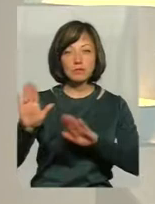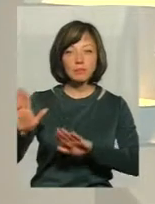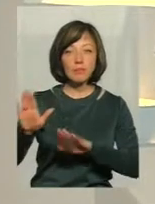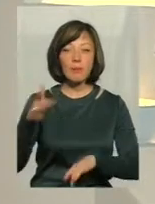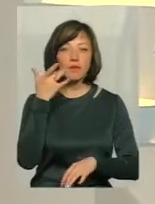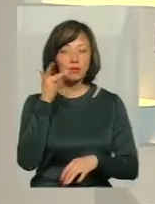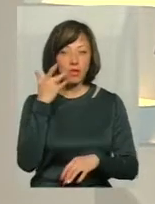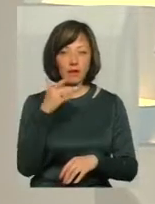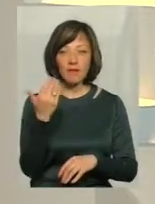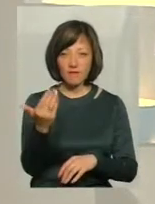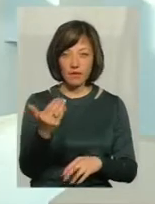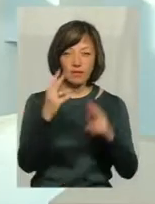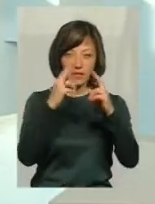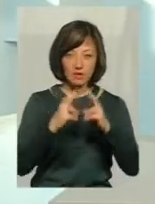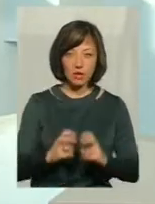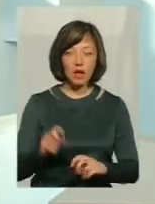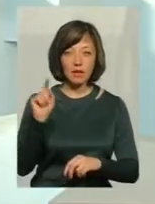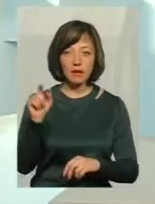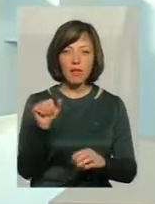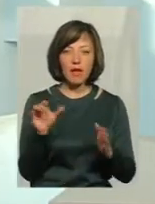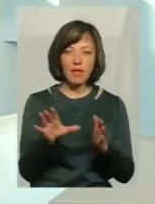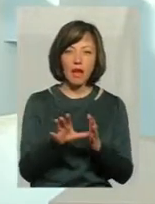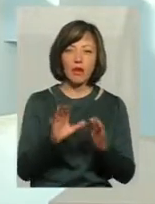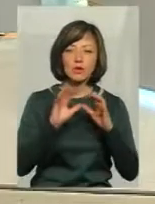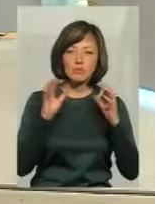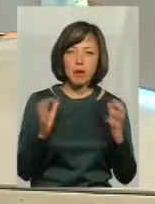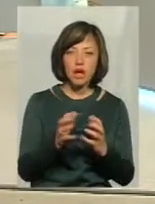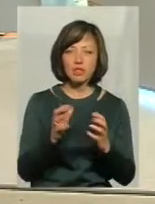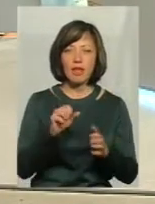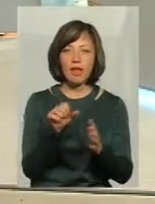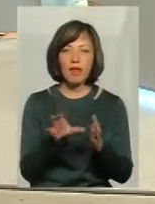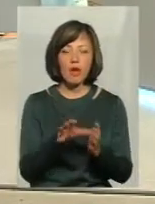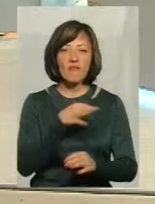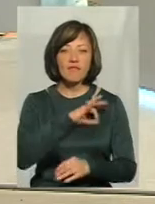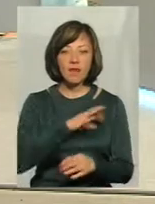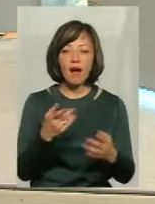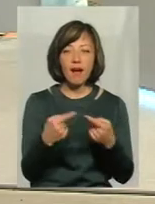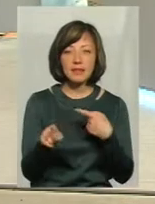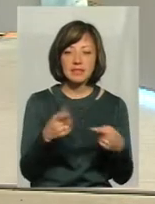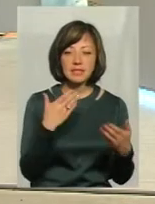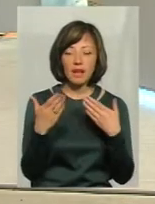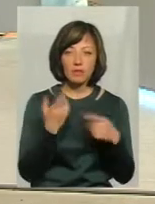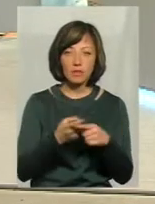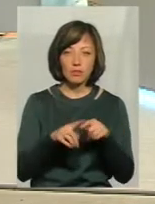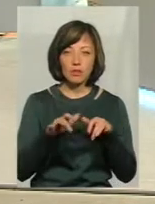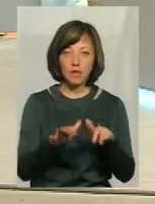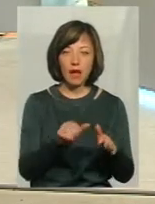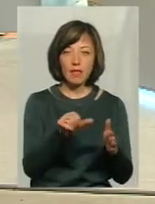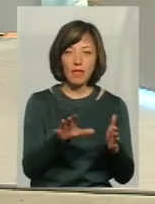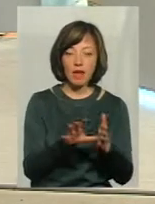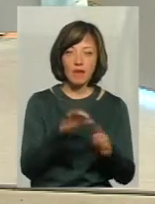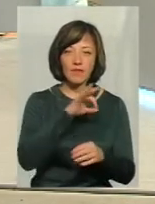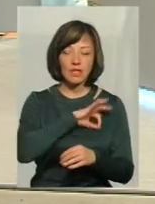Штатах. Ви вивчали там так і енергозбереження, енергоефективність. От яка різниця між ставленням до цих процесів енергозбереження